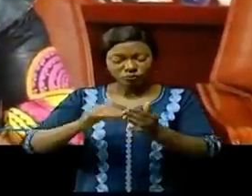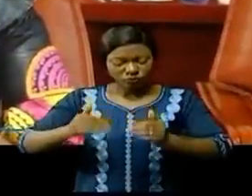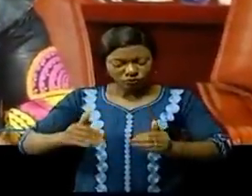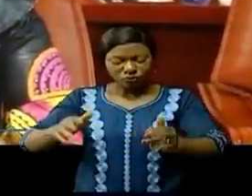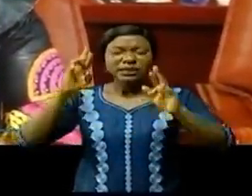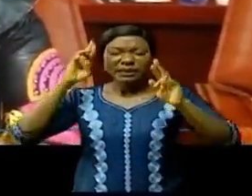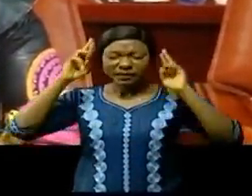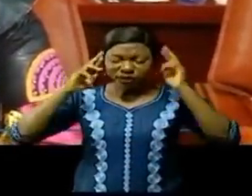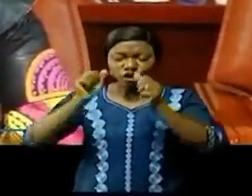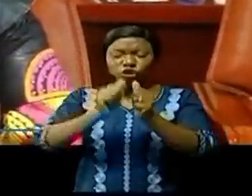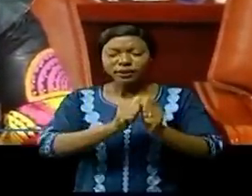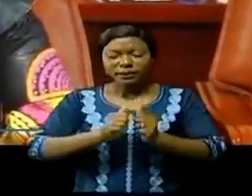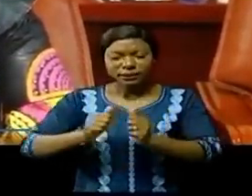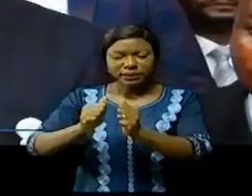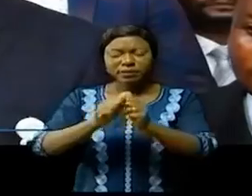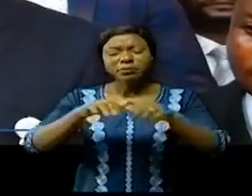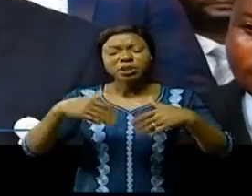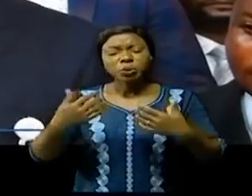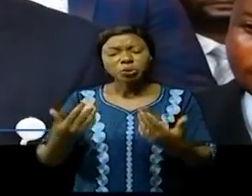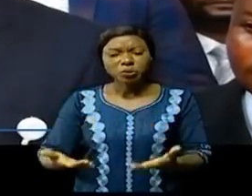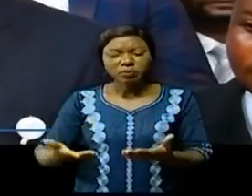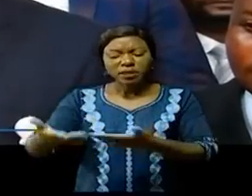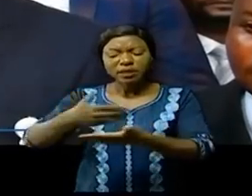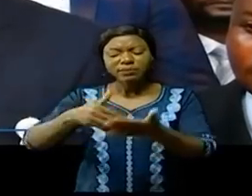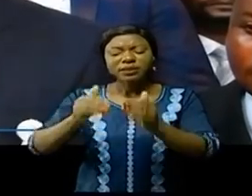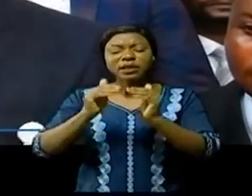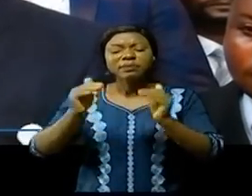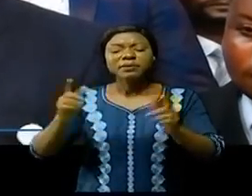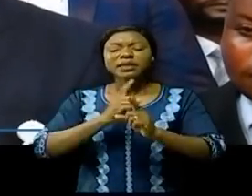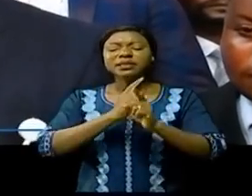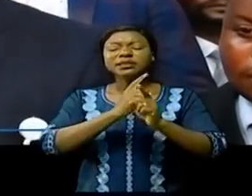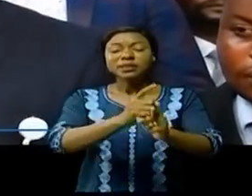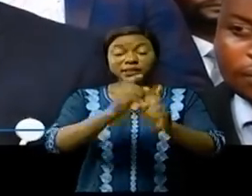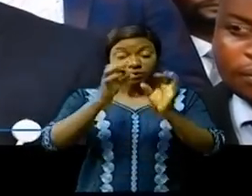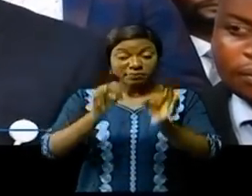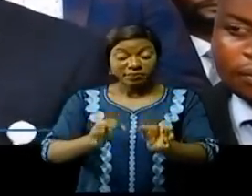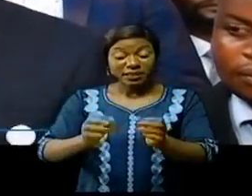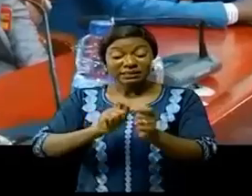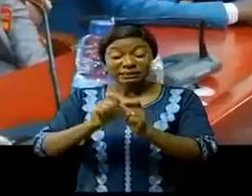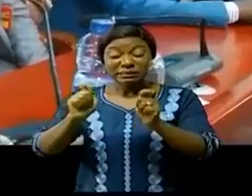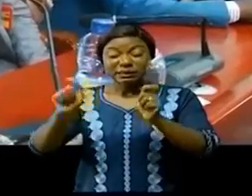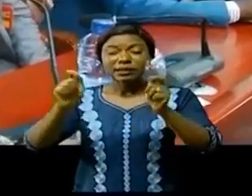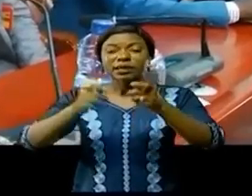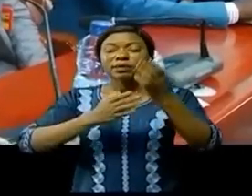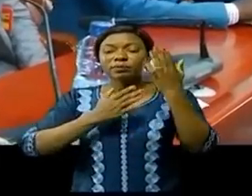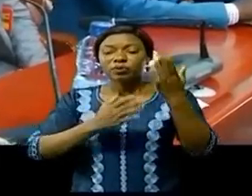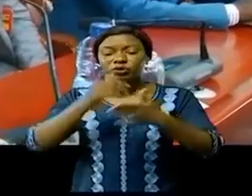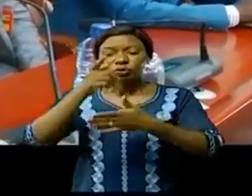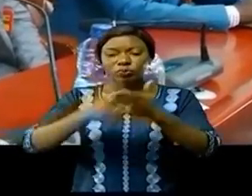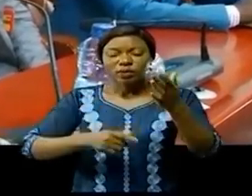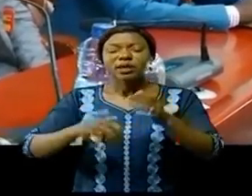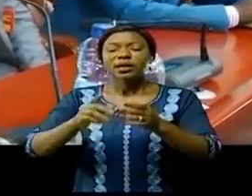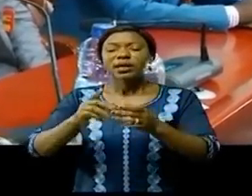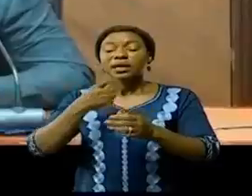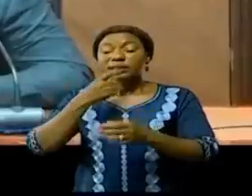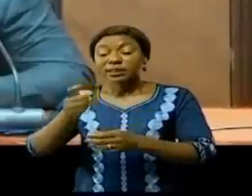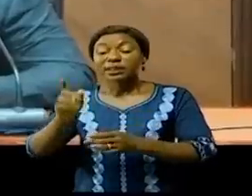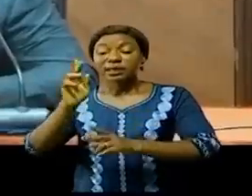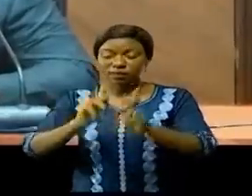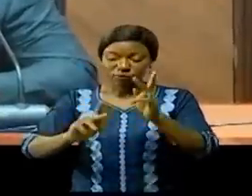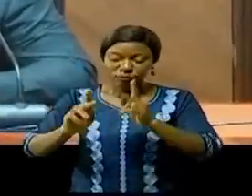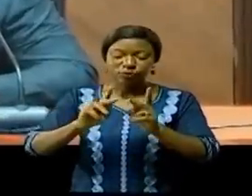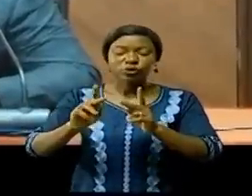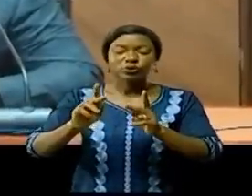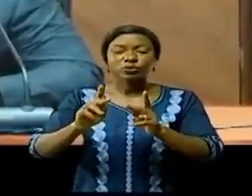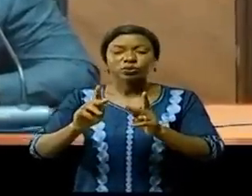réfléchir tous ensemble comment donc ramener cette paix et sécurité. Mais ce qui est très important ici aussi, c'est de rassurer en tout cas la population qui nous écoute que le